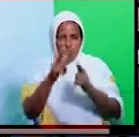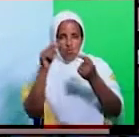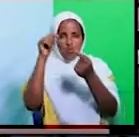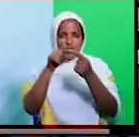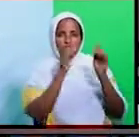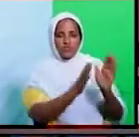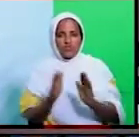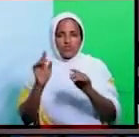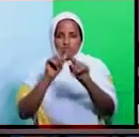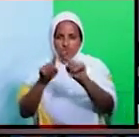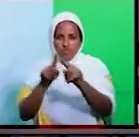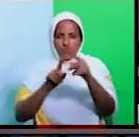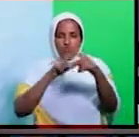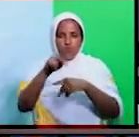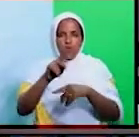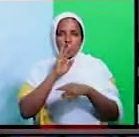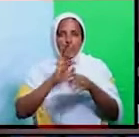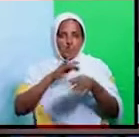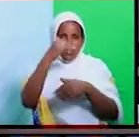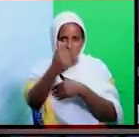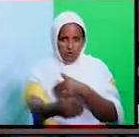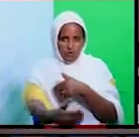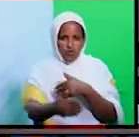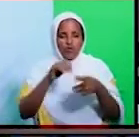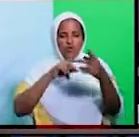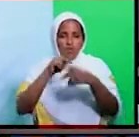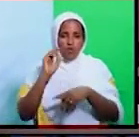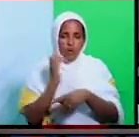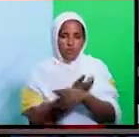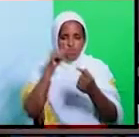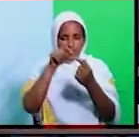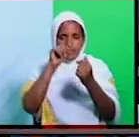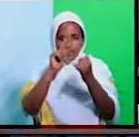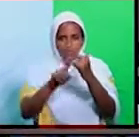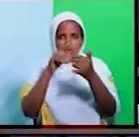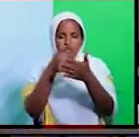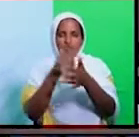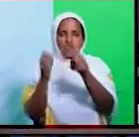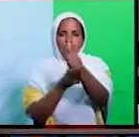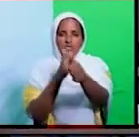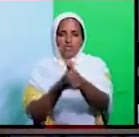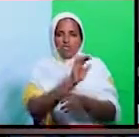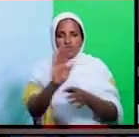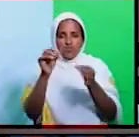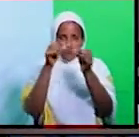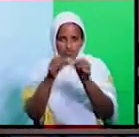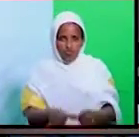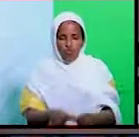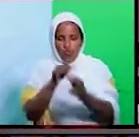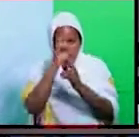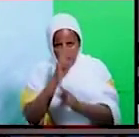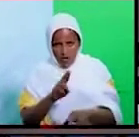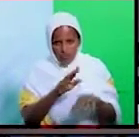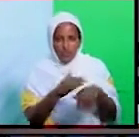ይታወካል እንጂ አይጠቅመንም። በኦሪት ዘፍጥረት ምዕራፍ 32 ቁጥር 29 ላይ እግዚአብሔር ለያዕቆብ ተገልጦ